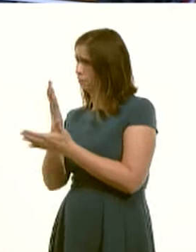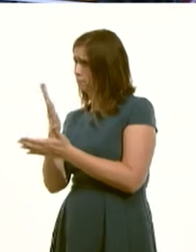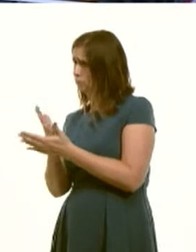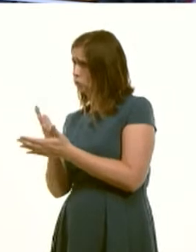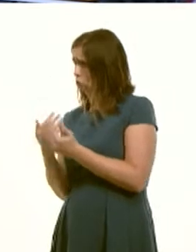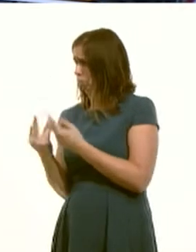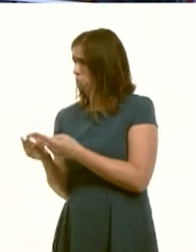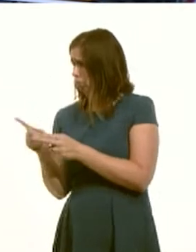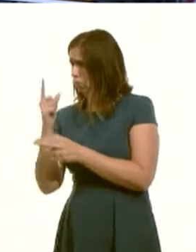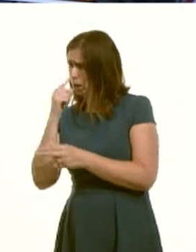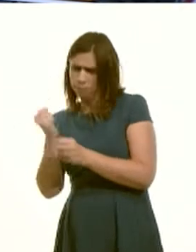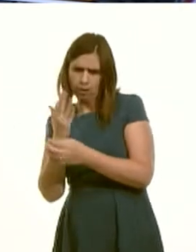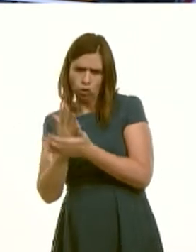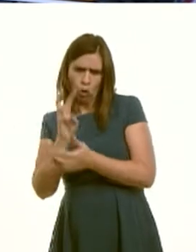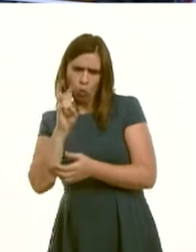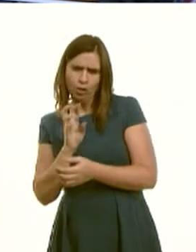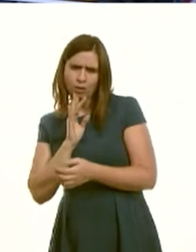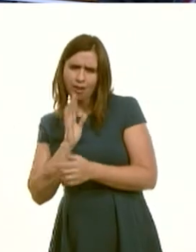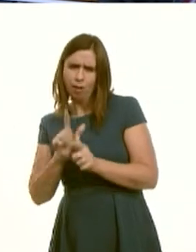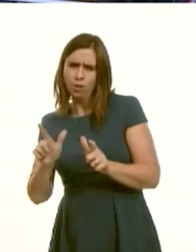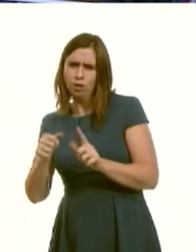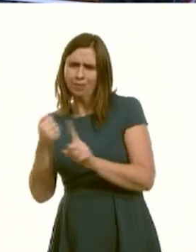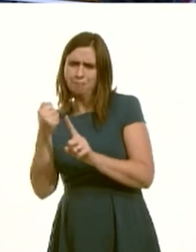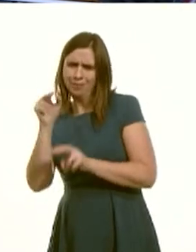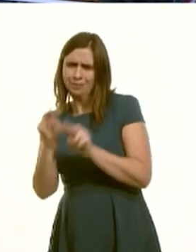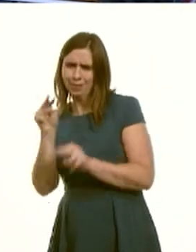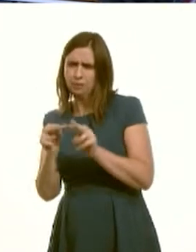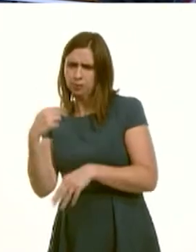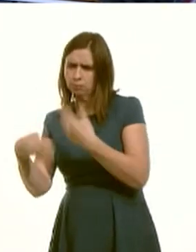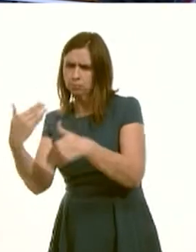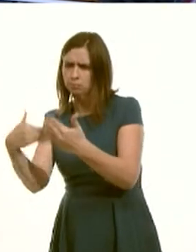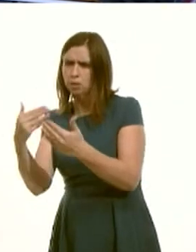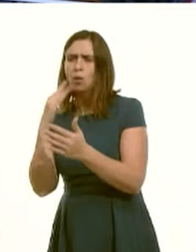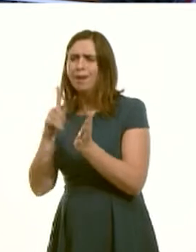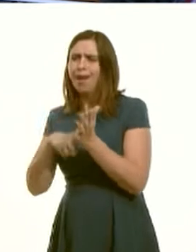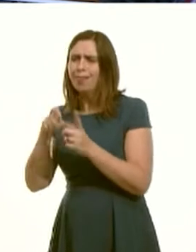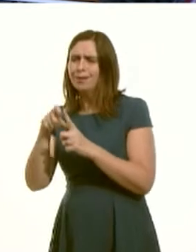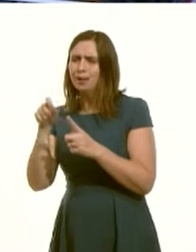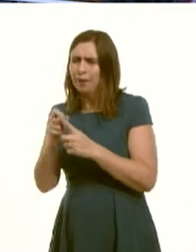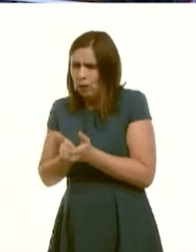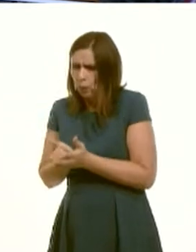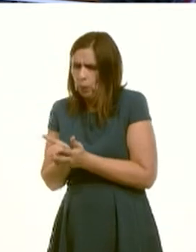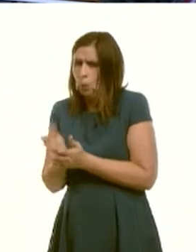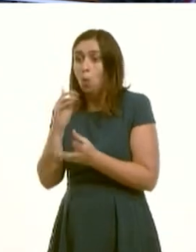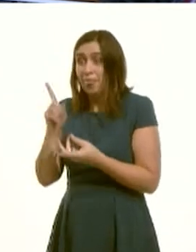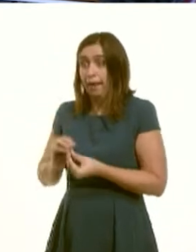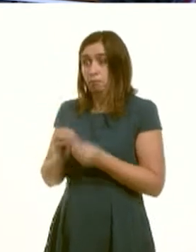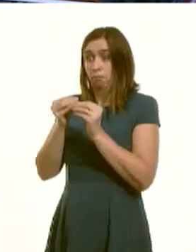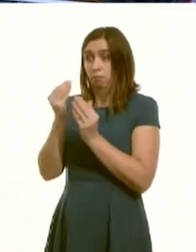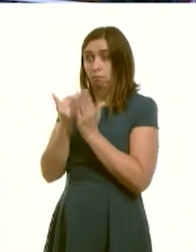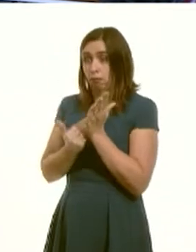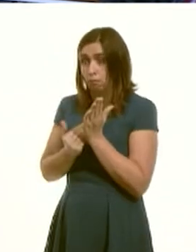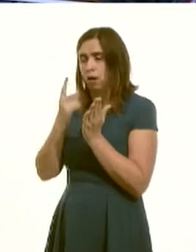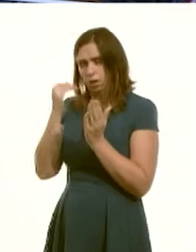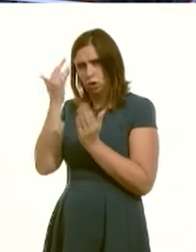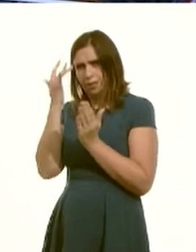iaith pan maen nhw'n ystyried yr LDP i hunan. Ac wrth gwrs, mae'n bwysig dros ben bod nhw'n ystyried